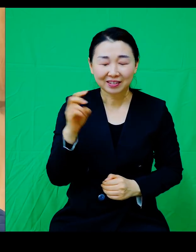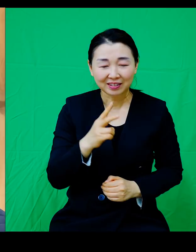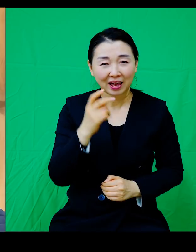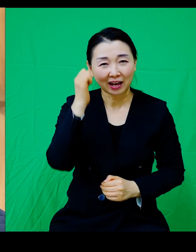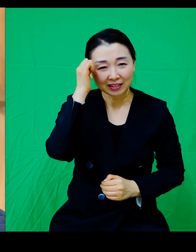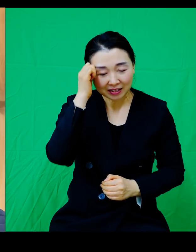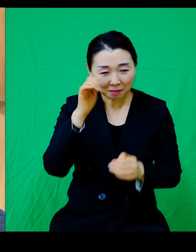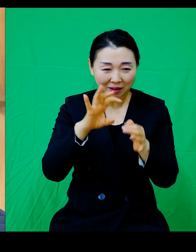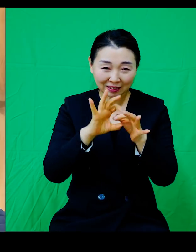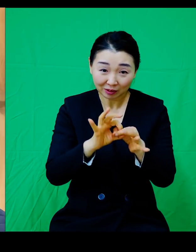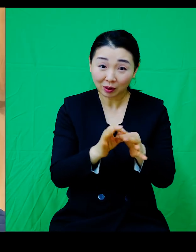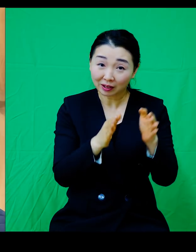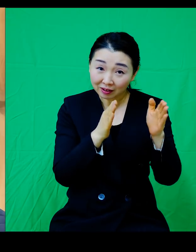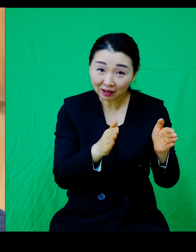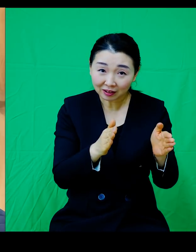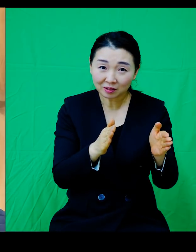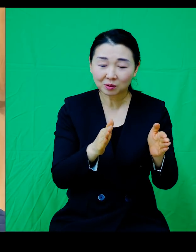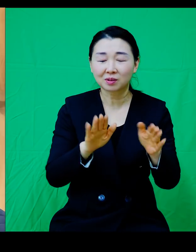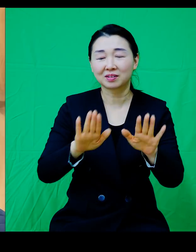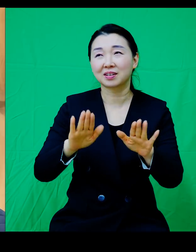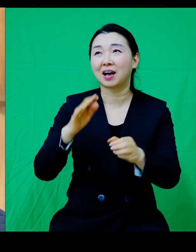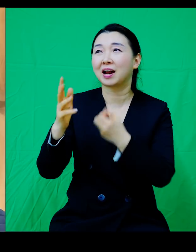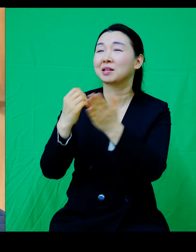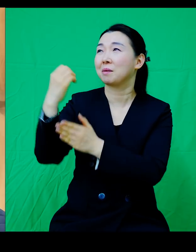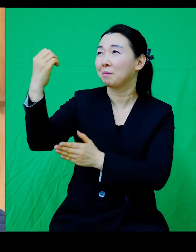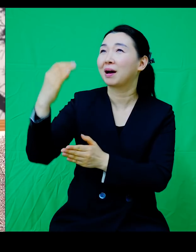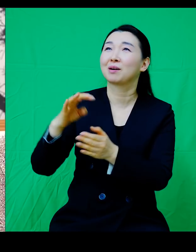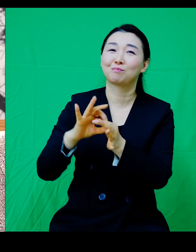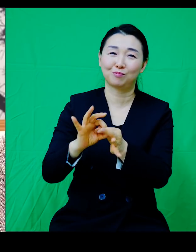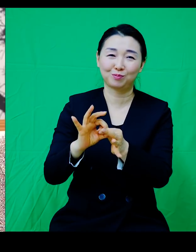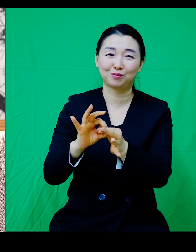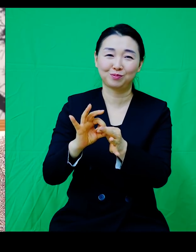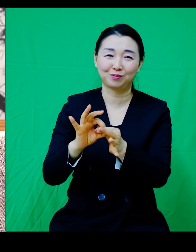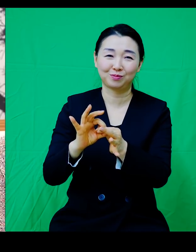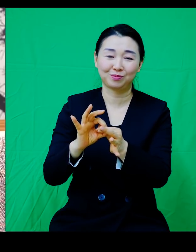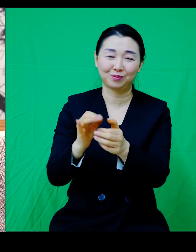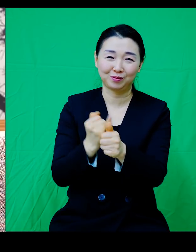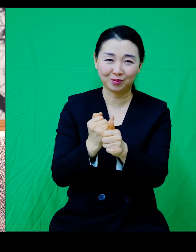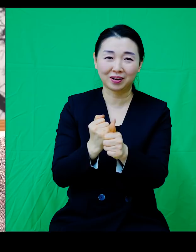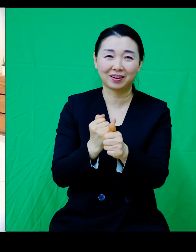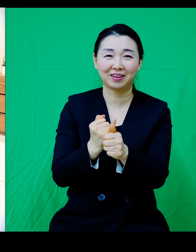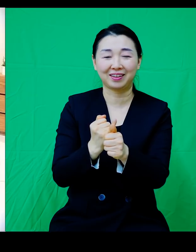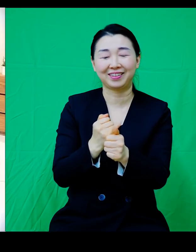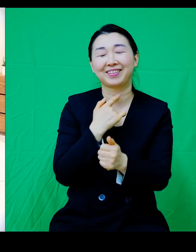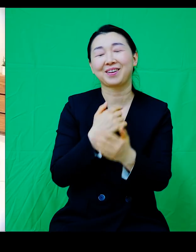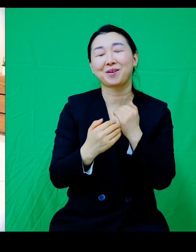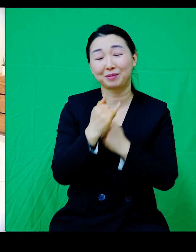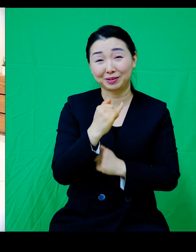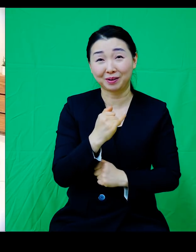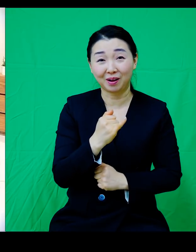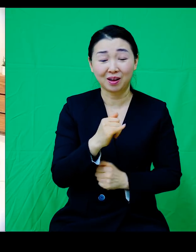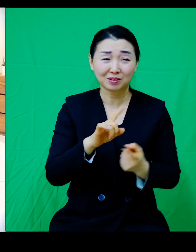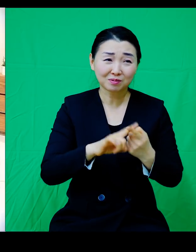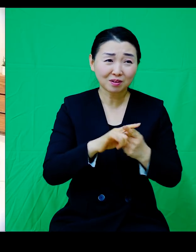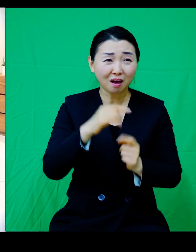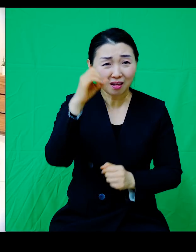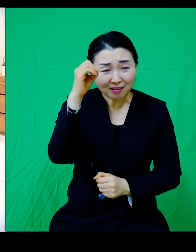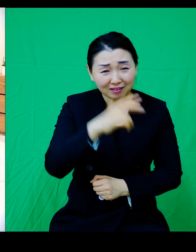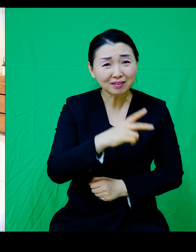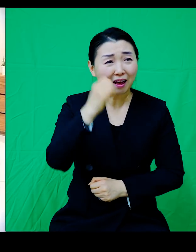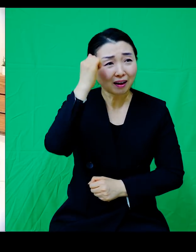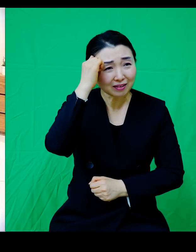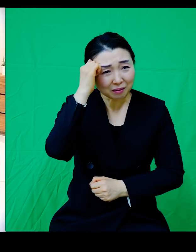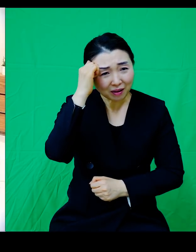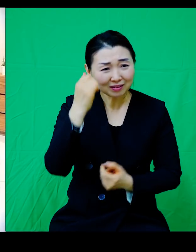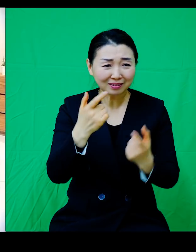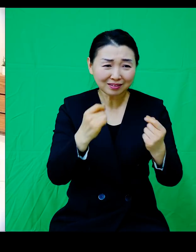하나님이 말씀하시는 부부를 예, 경험한 것 같아요. 그렇게 하숙집처럼 지내는 부부들 되게 많아요. 엄청